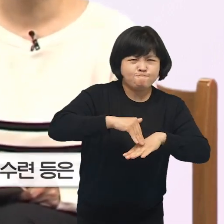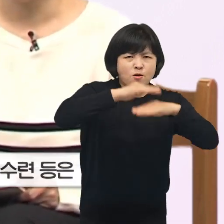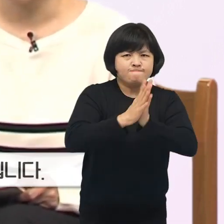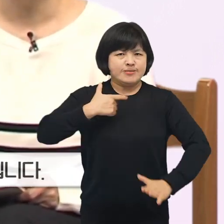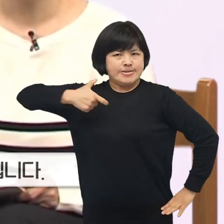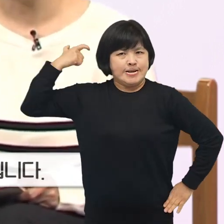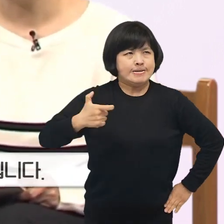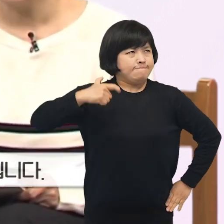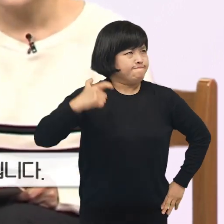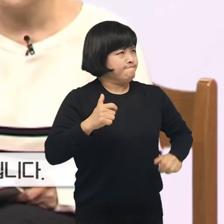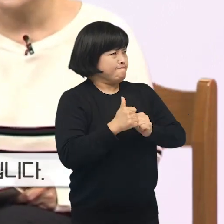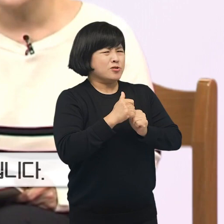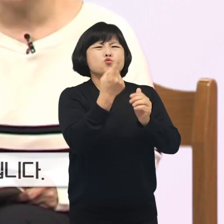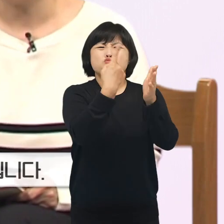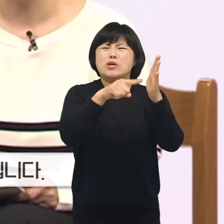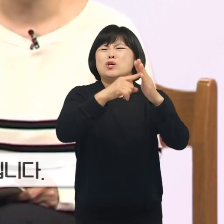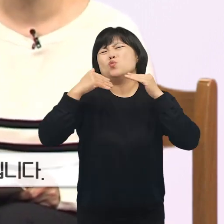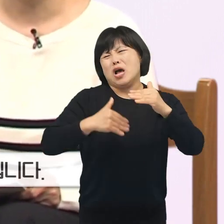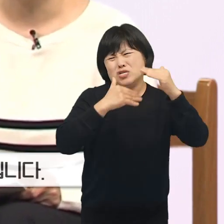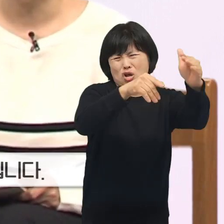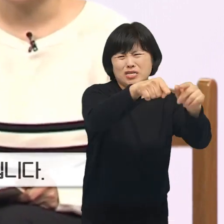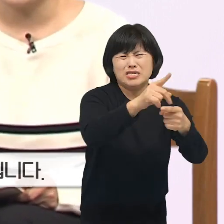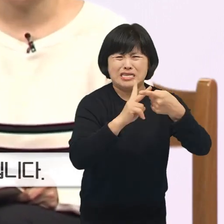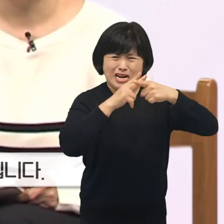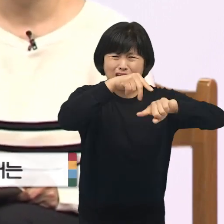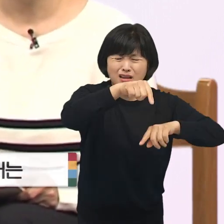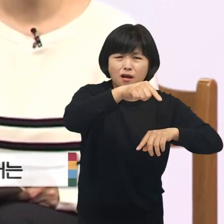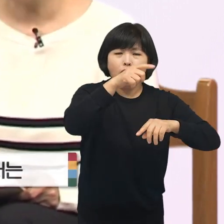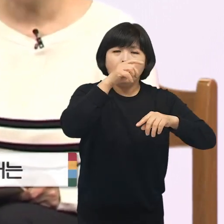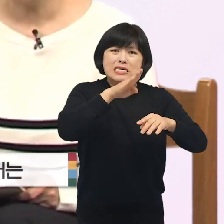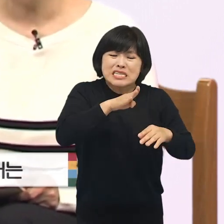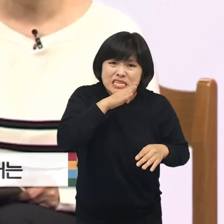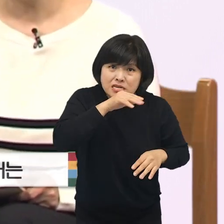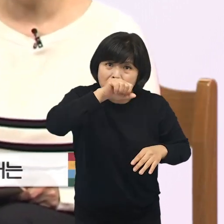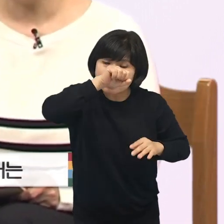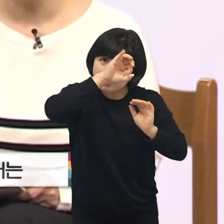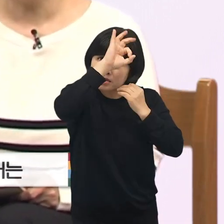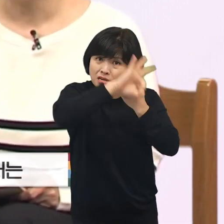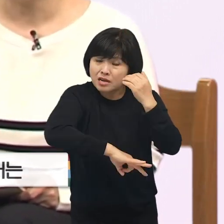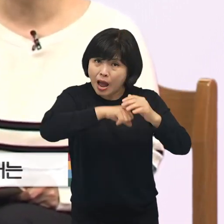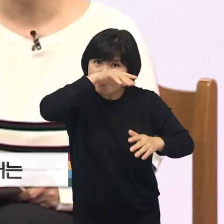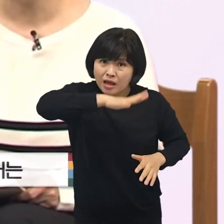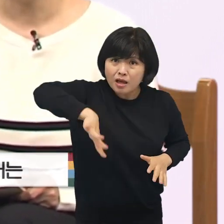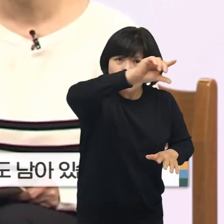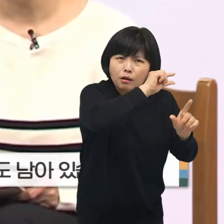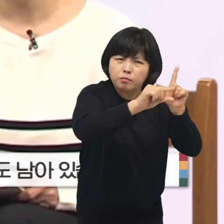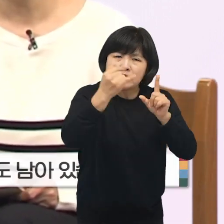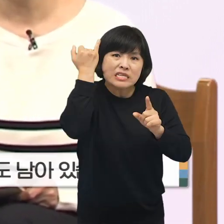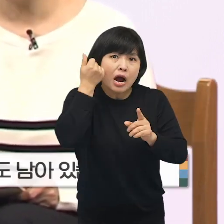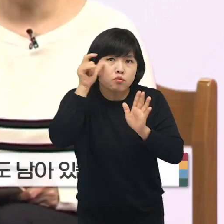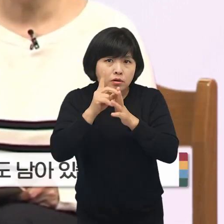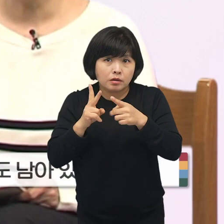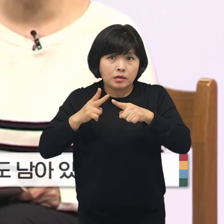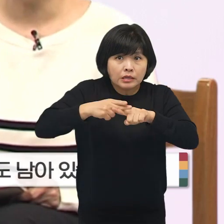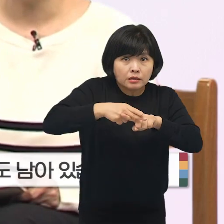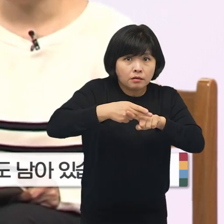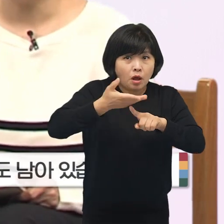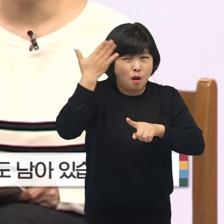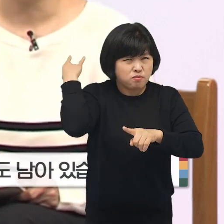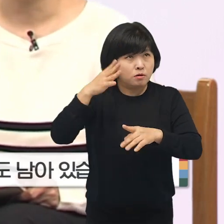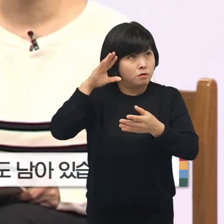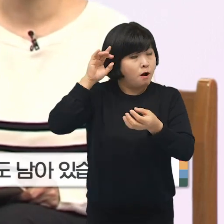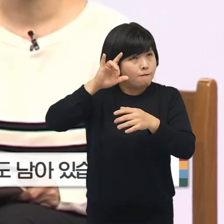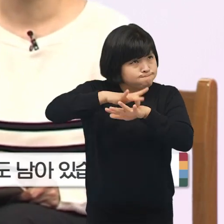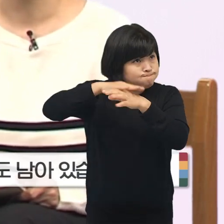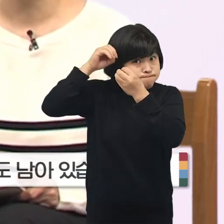수련 모두가 강인한 남자가 되기 위한 과정입니다. 실제로 서아프리카 일부에서는 사춘기 소년들이